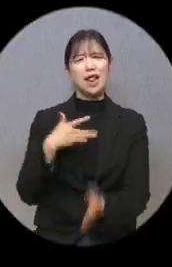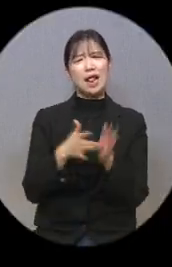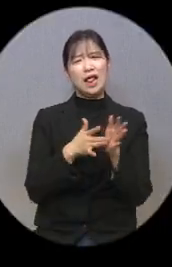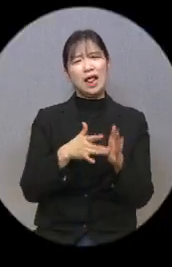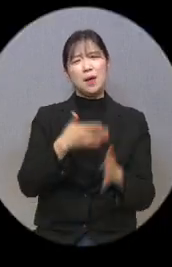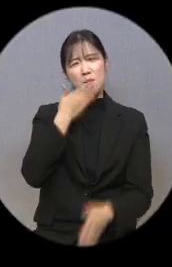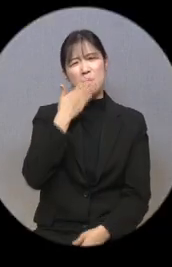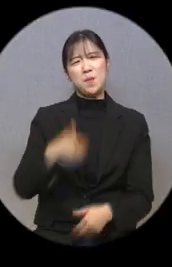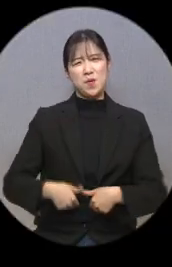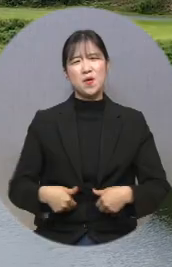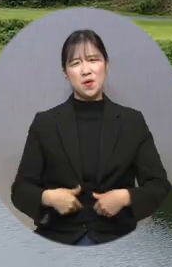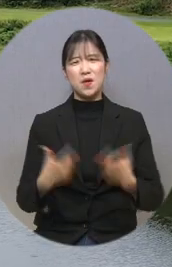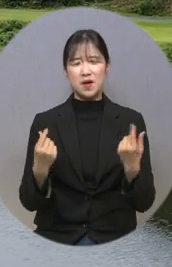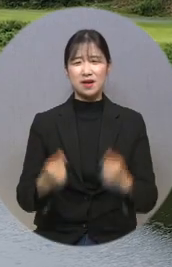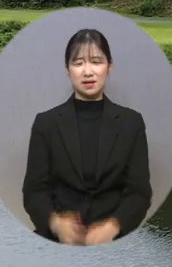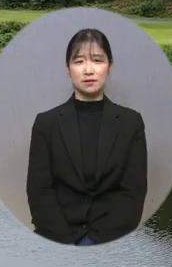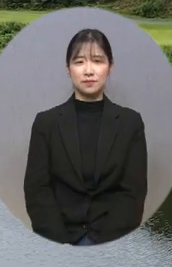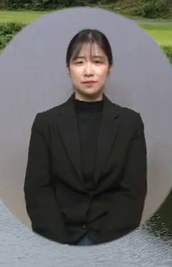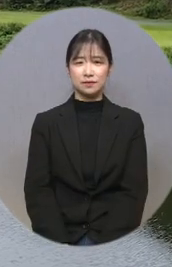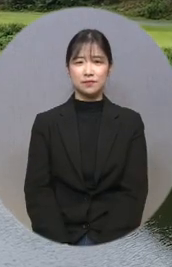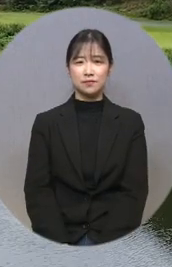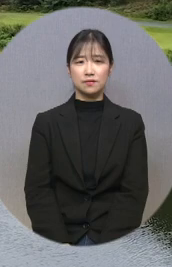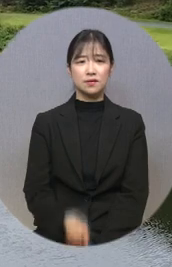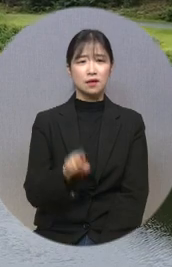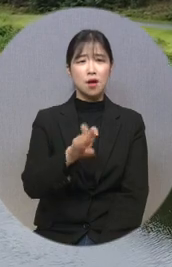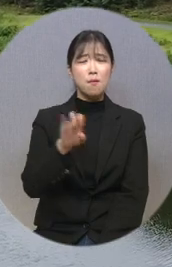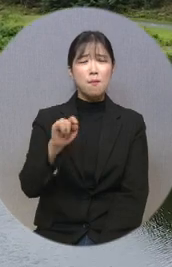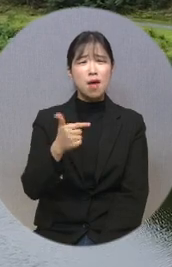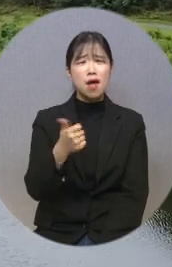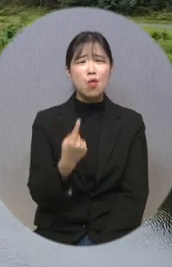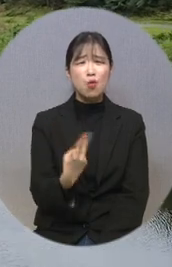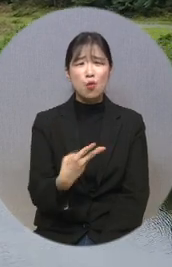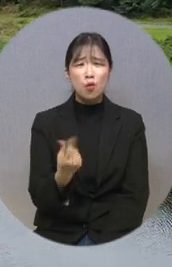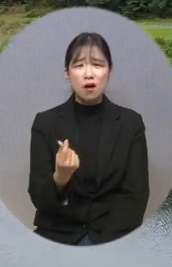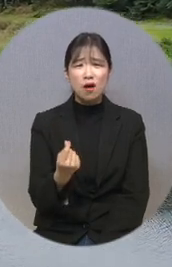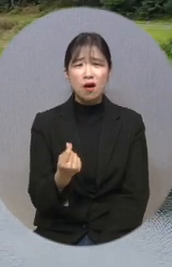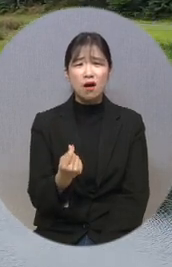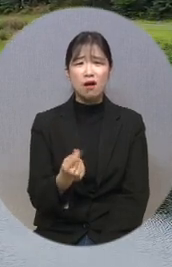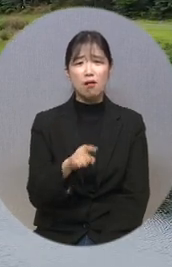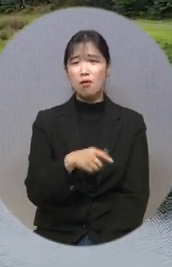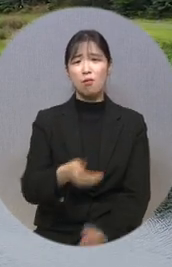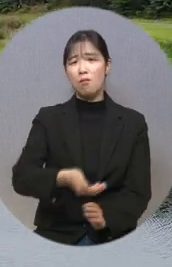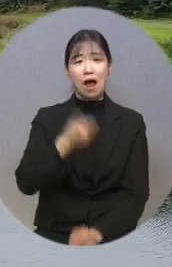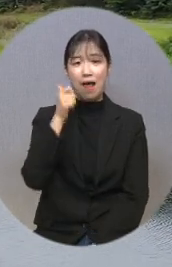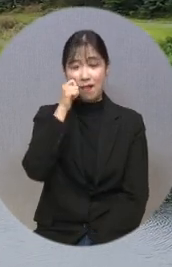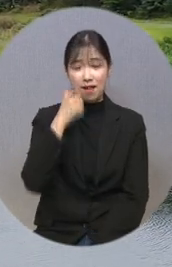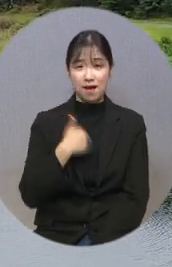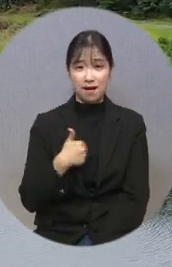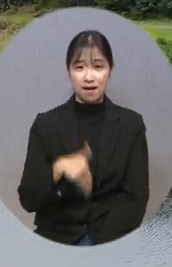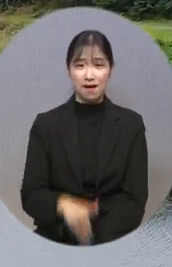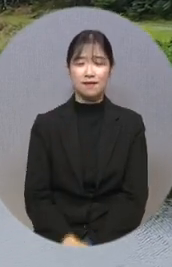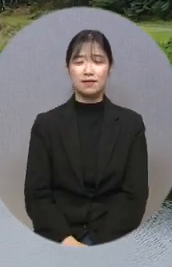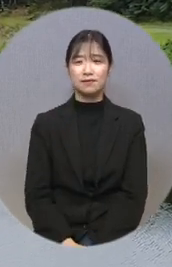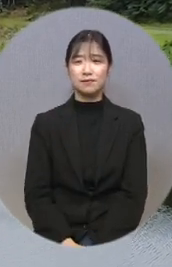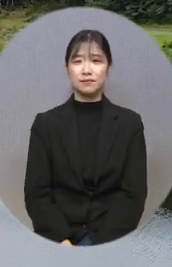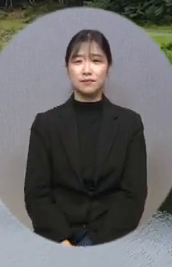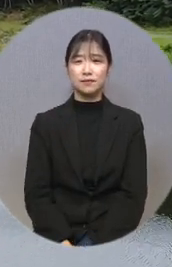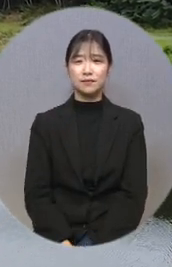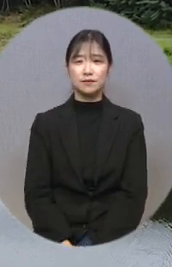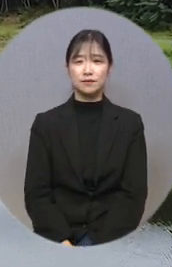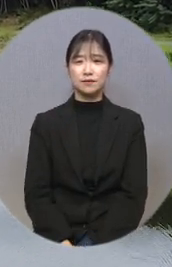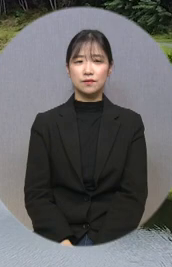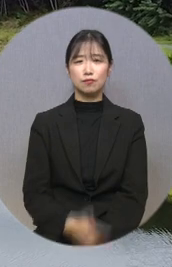지금. 와, 이거 맨홀이잖아, 나도. 어, 저거. 저거 맨홀. 어, 맨홀 빼는 거 없어. 아우. 너무